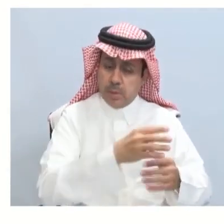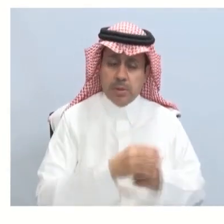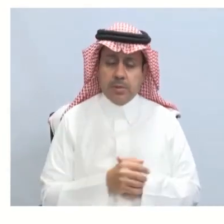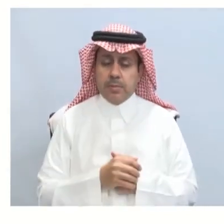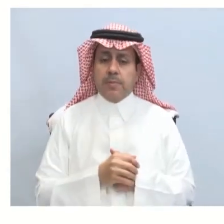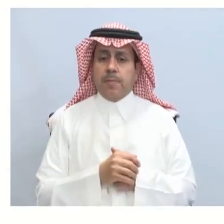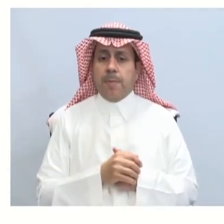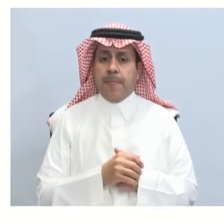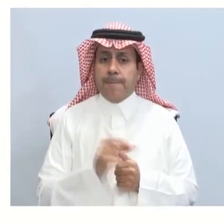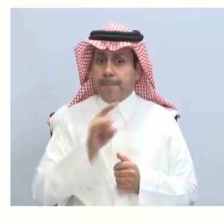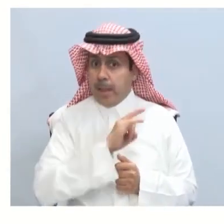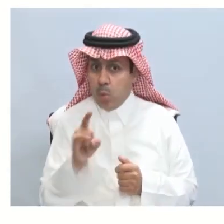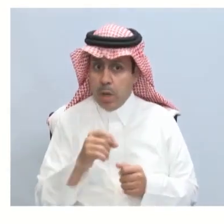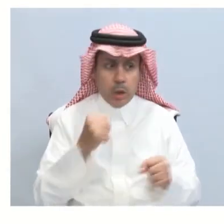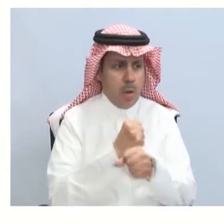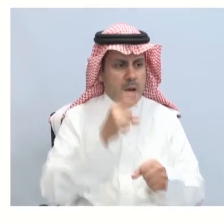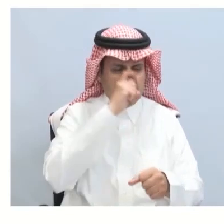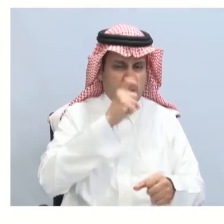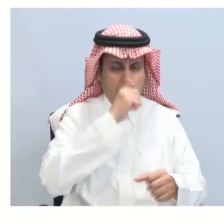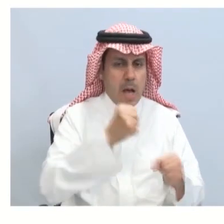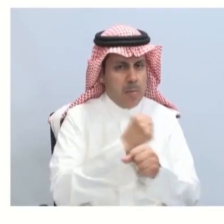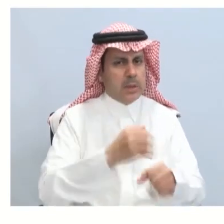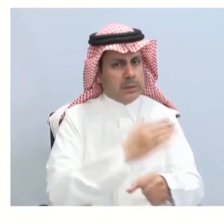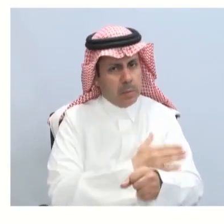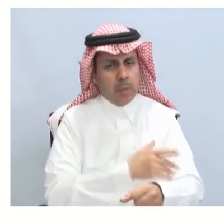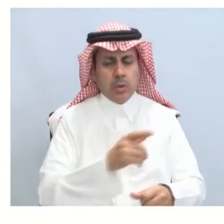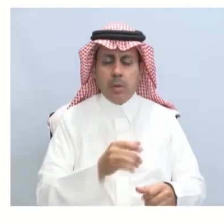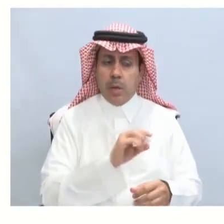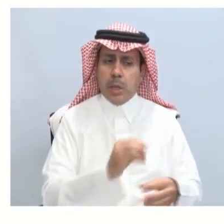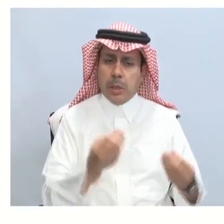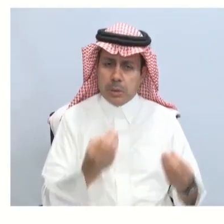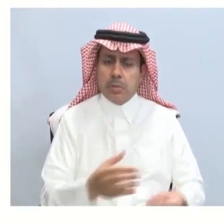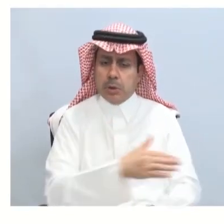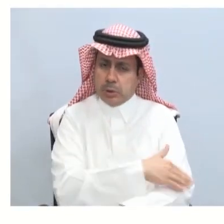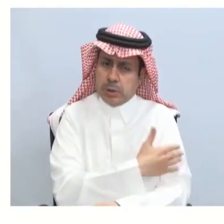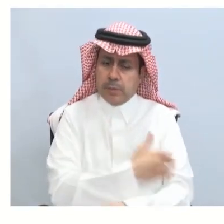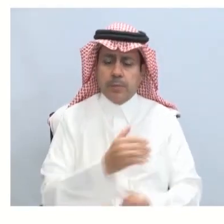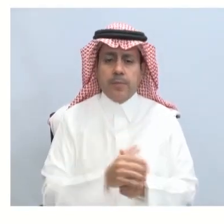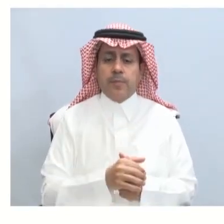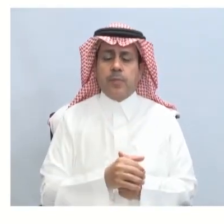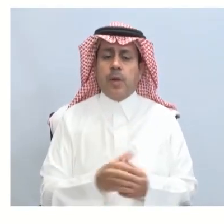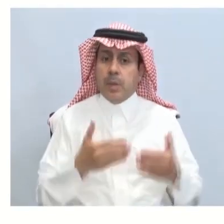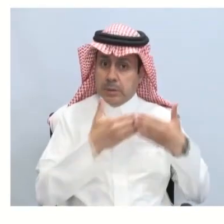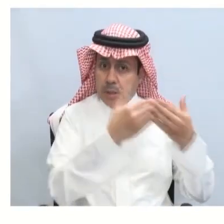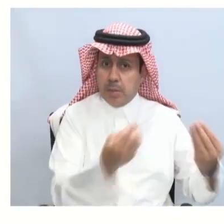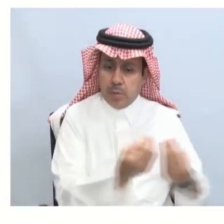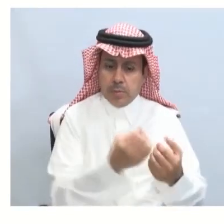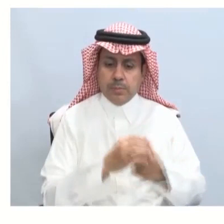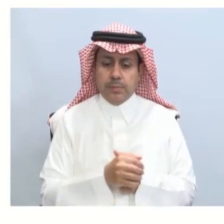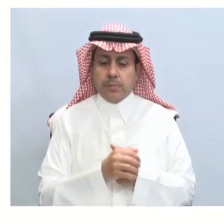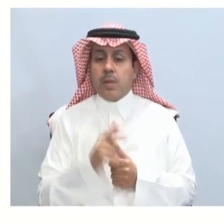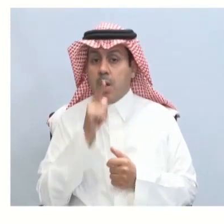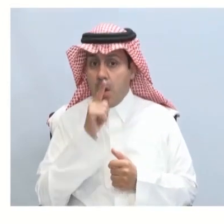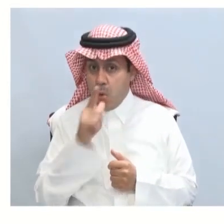مما يلبس ولا تكلفوهم ما يغلبهم فان كلفتموهم ما يغلبهم فاع ايضا